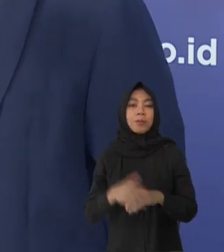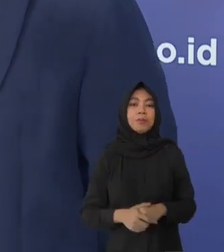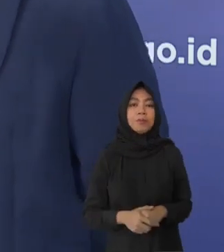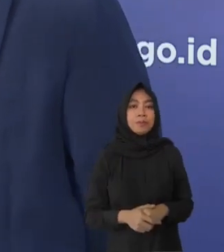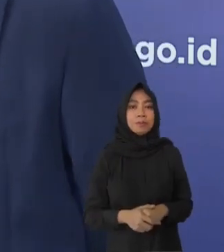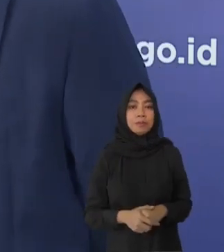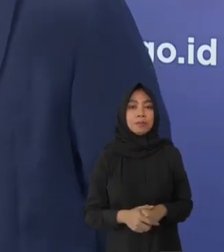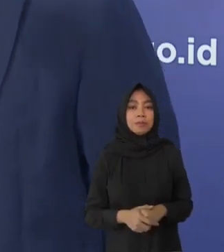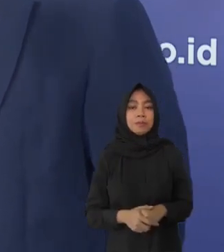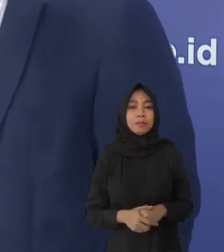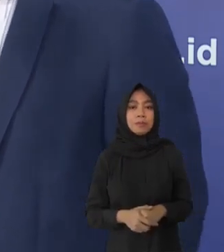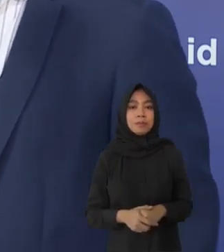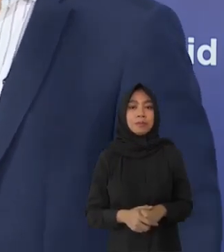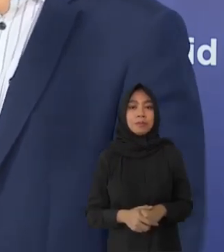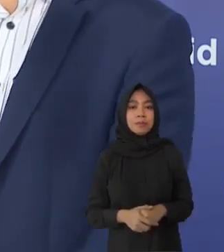keberagaman.